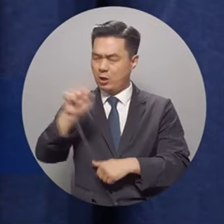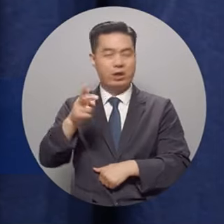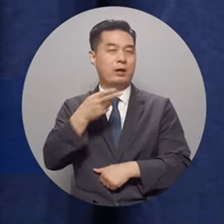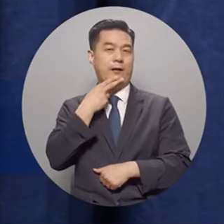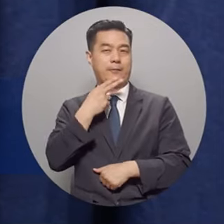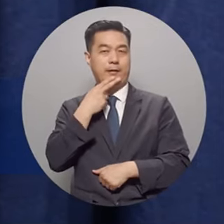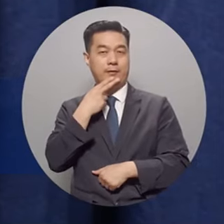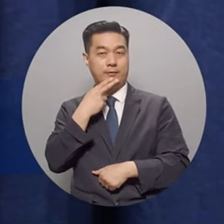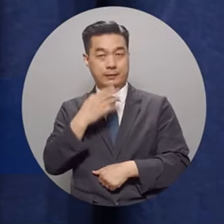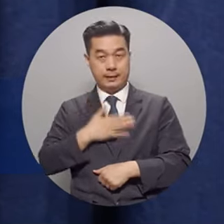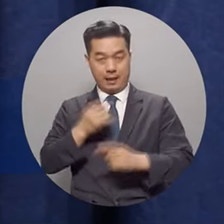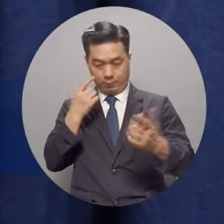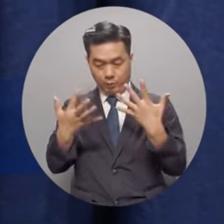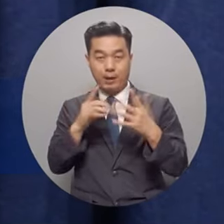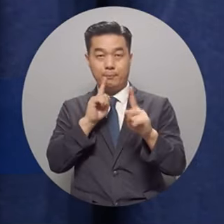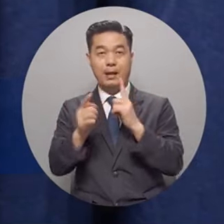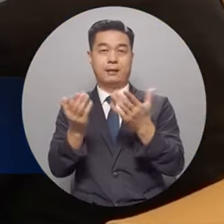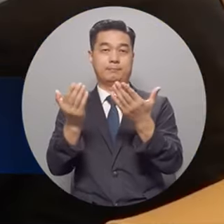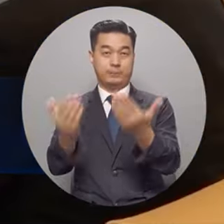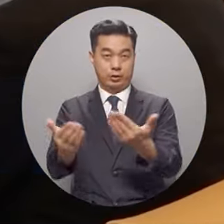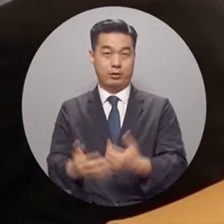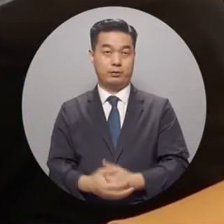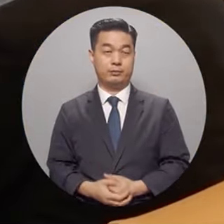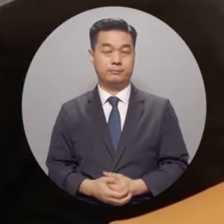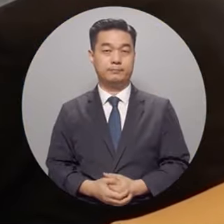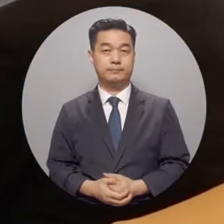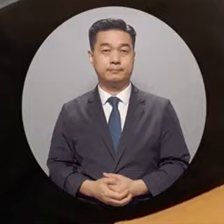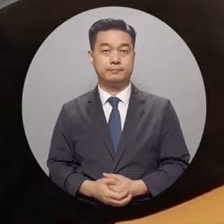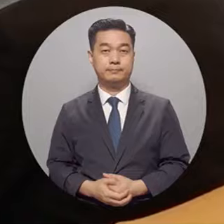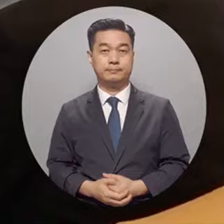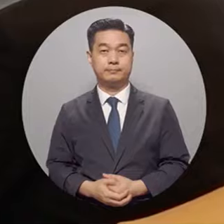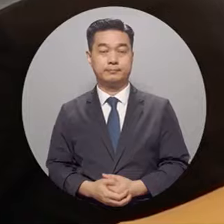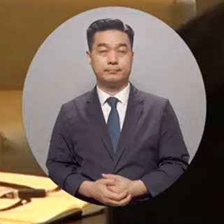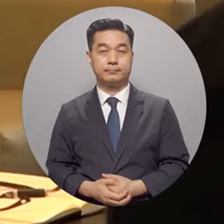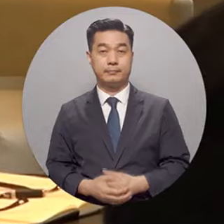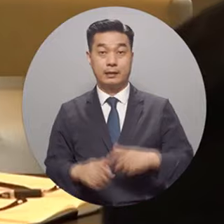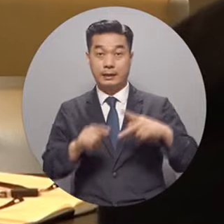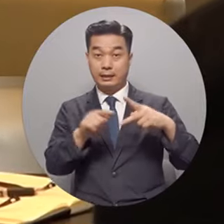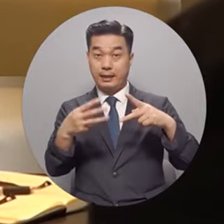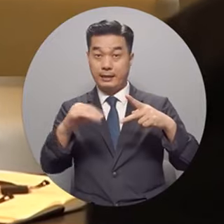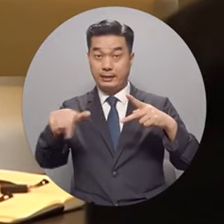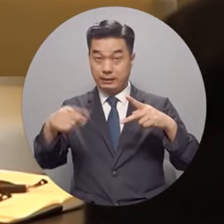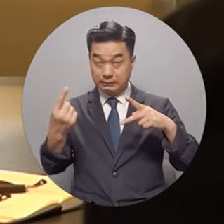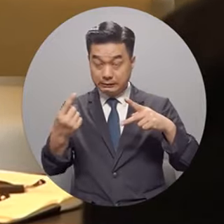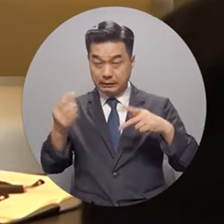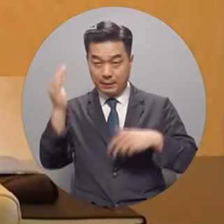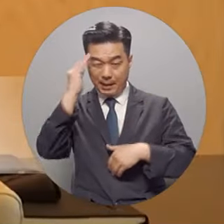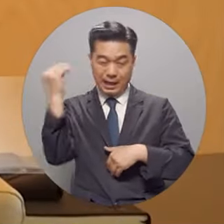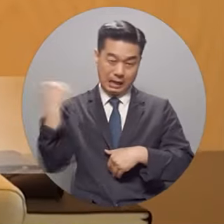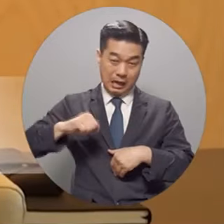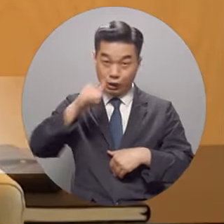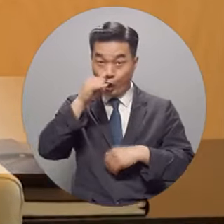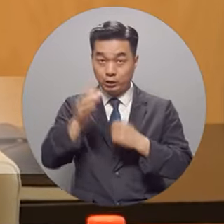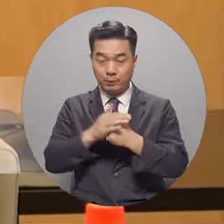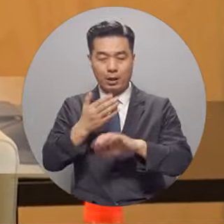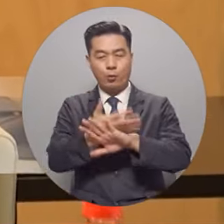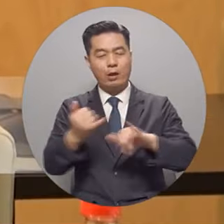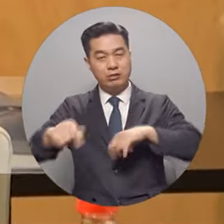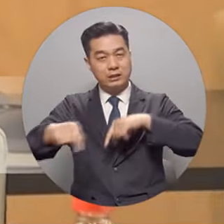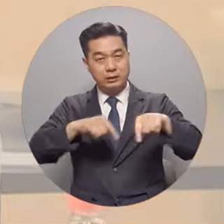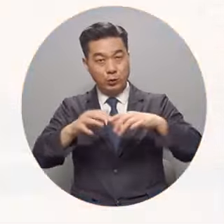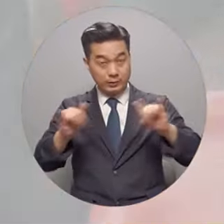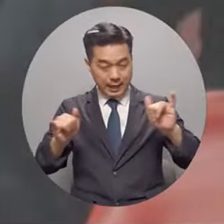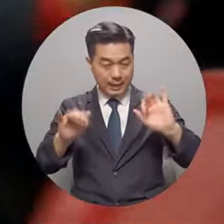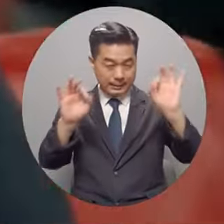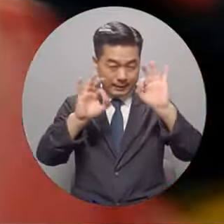절대 없을 거라고 제가 분명히 말씀을 드렸습니다. K리그 팬들의 반발에 부딪히자 외국인 지도자로 방향을